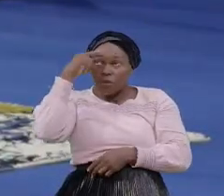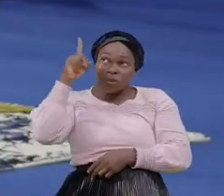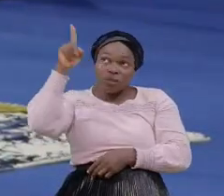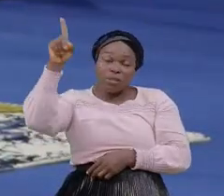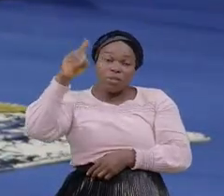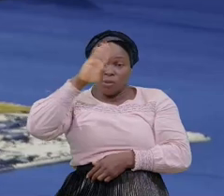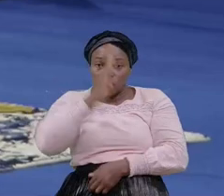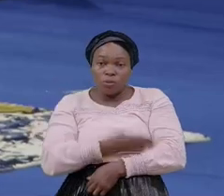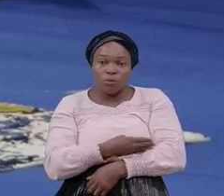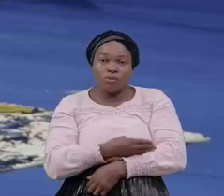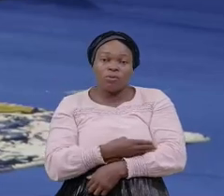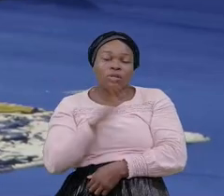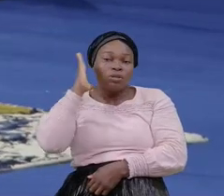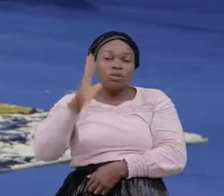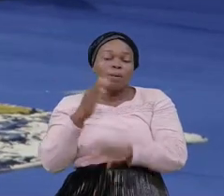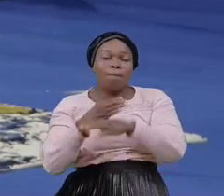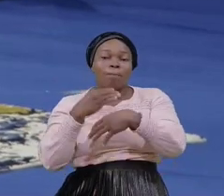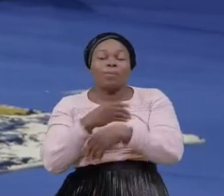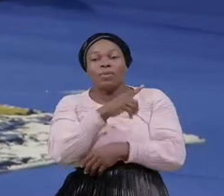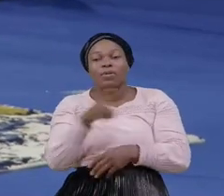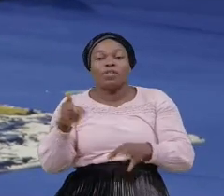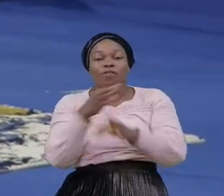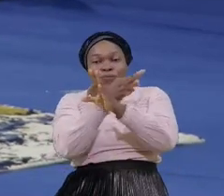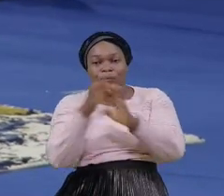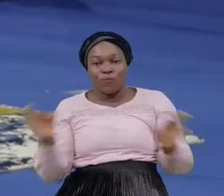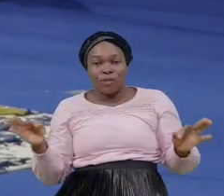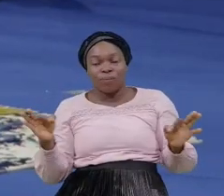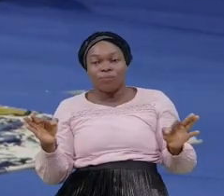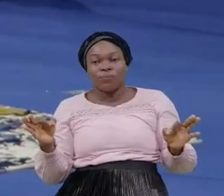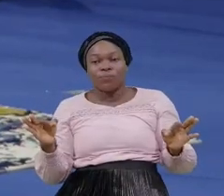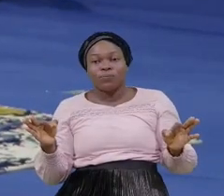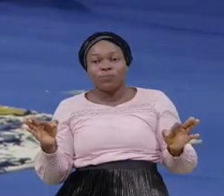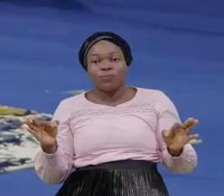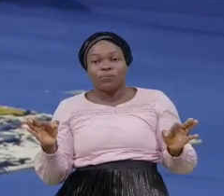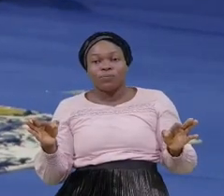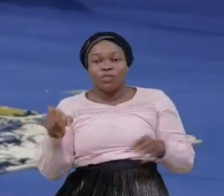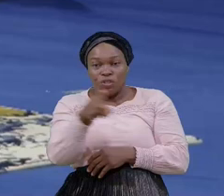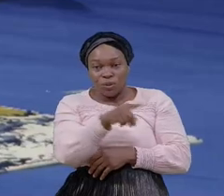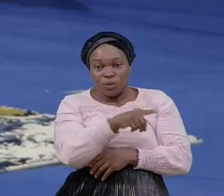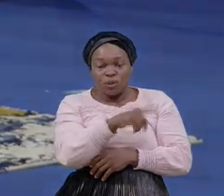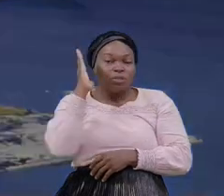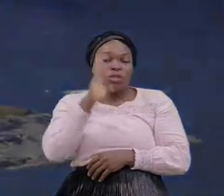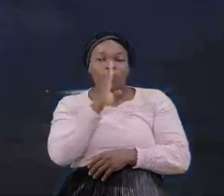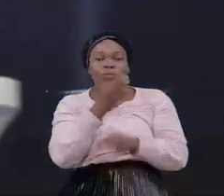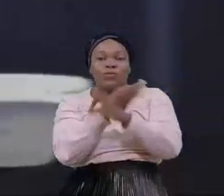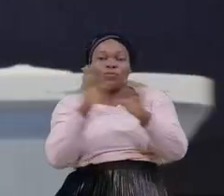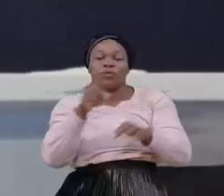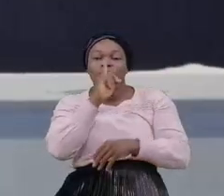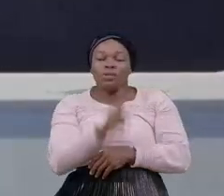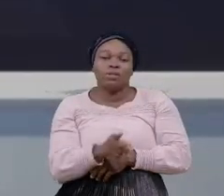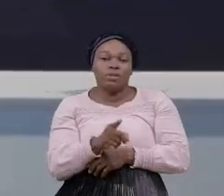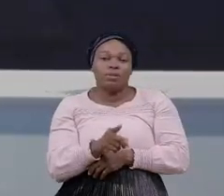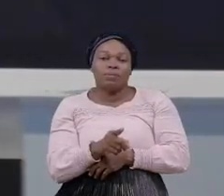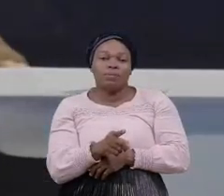si donc le Fils vous affranchit, vous serez réellement libre. Regardez